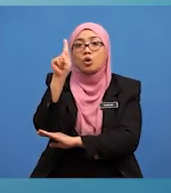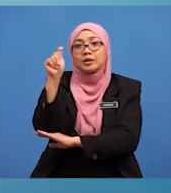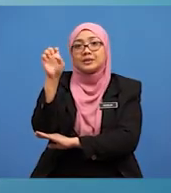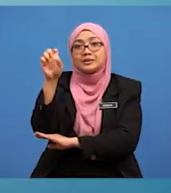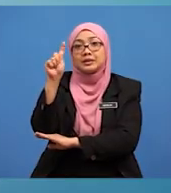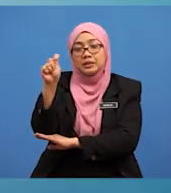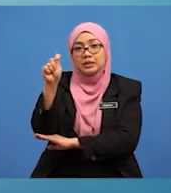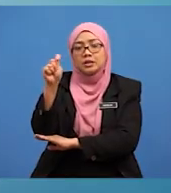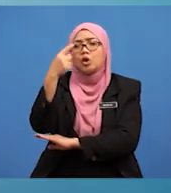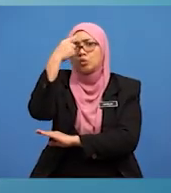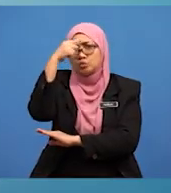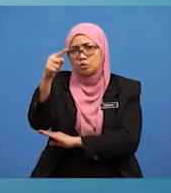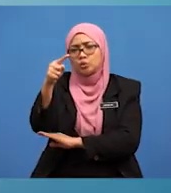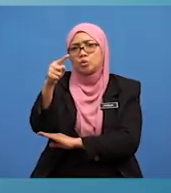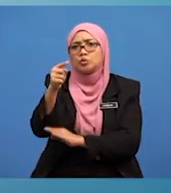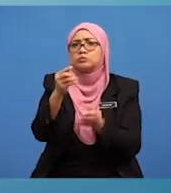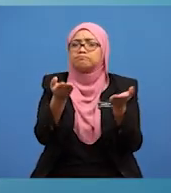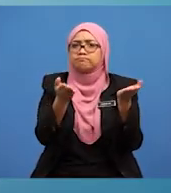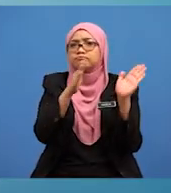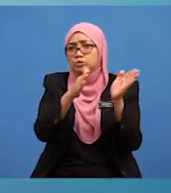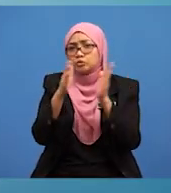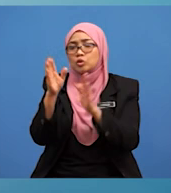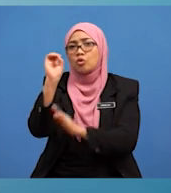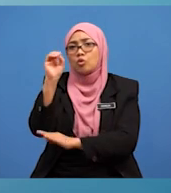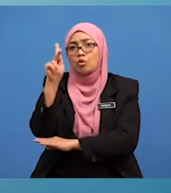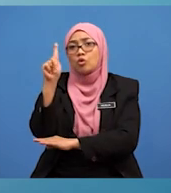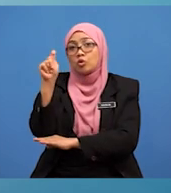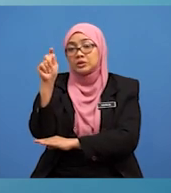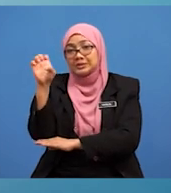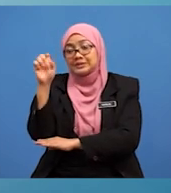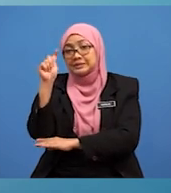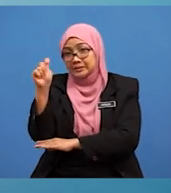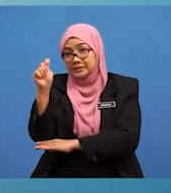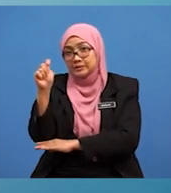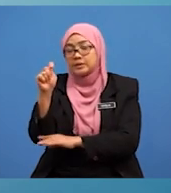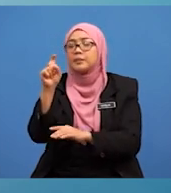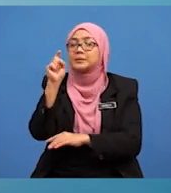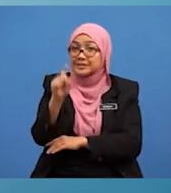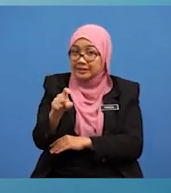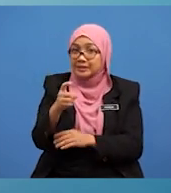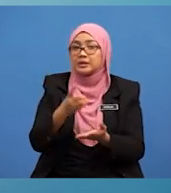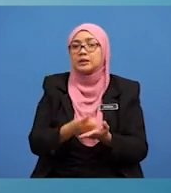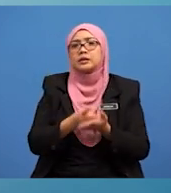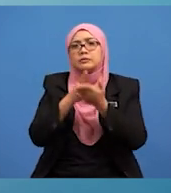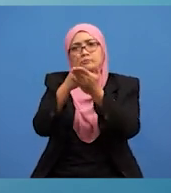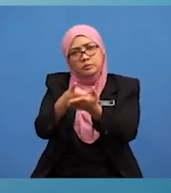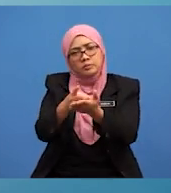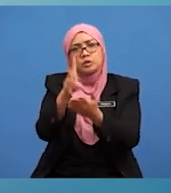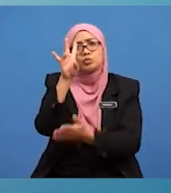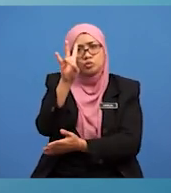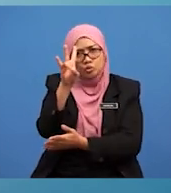Untuk mendapatkan susunan elektron oktet, adakah atom klorin perlu menderma 7 elektron